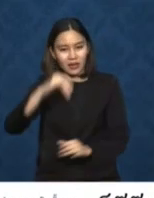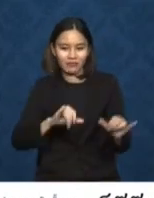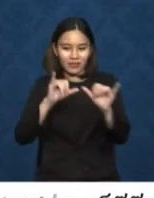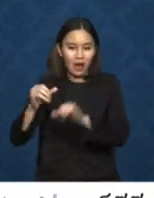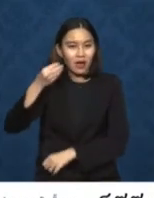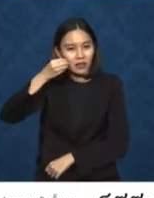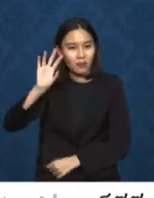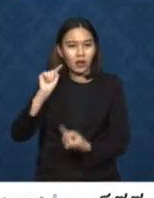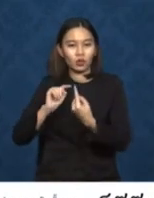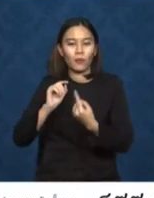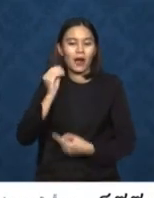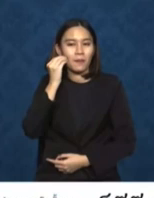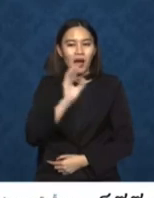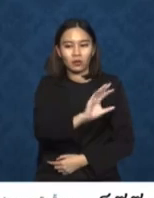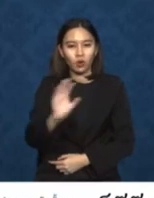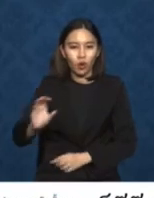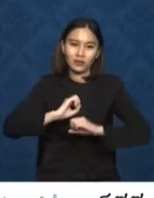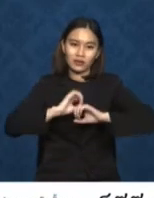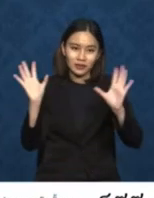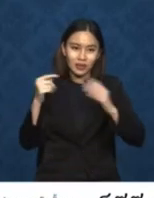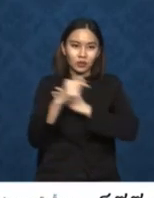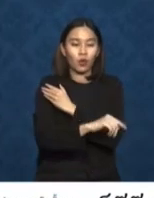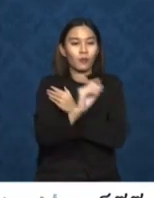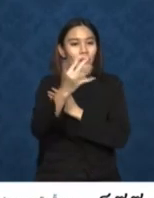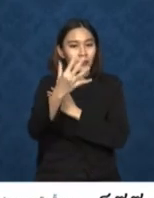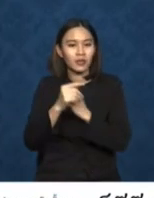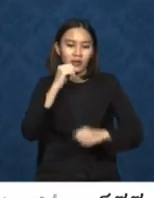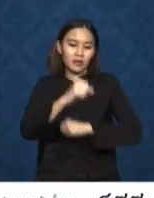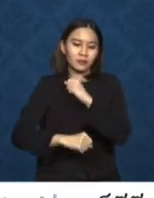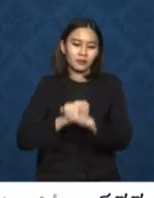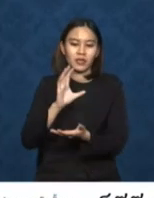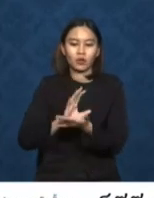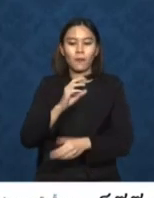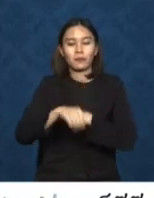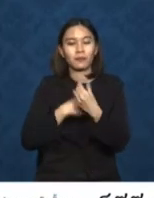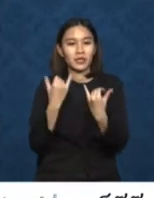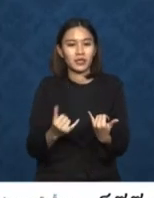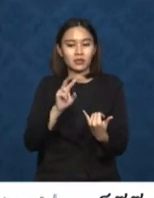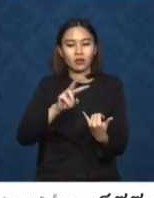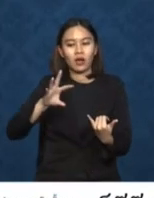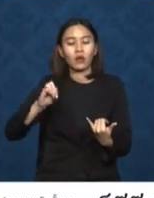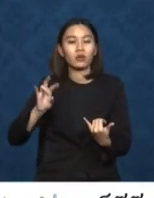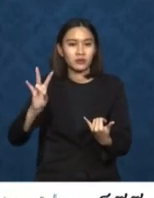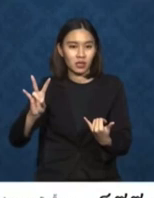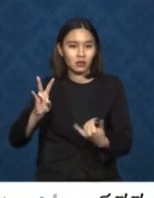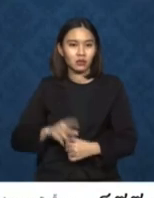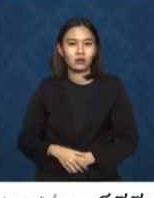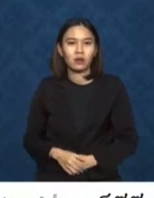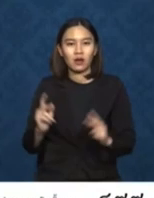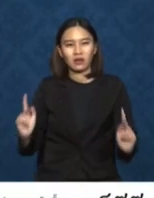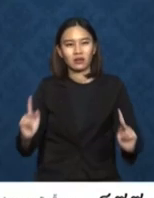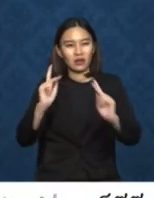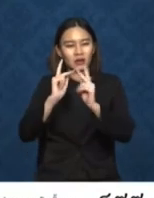ารกลับสู่ภิลมมัวด้ควป่งใสในปีงบประมาณปีนี้ปี 2,567ทาง